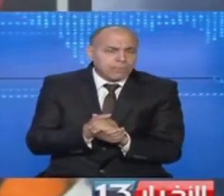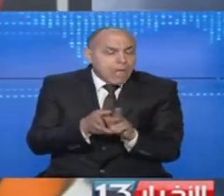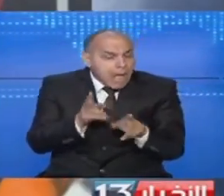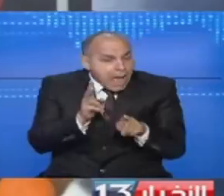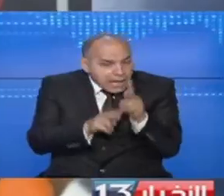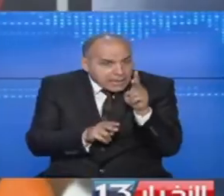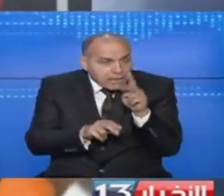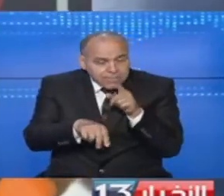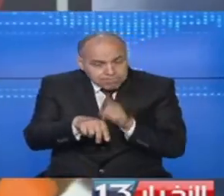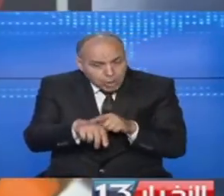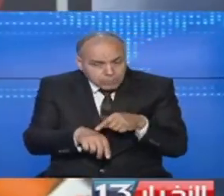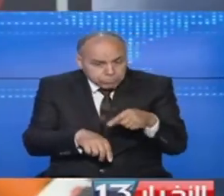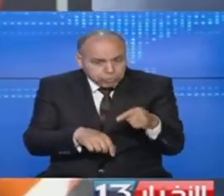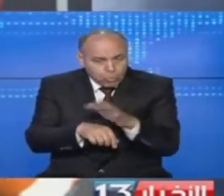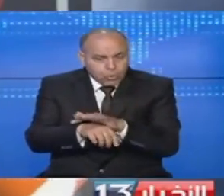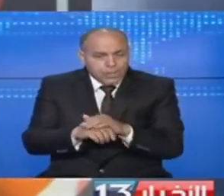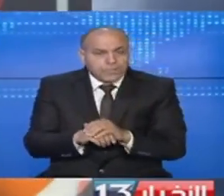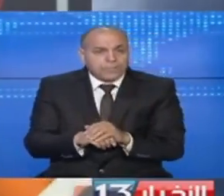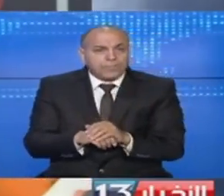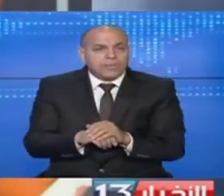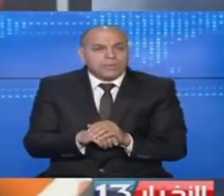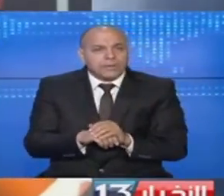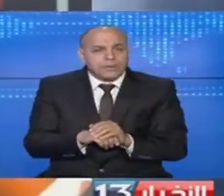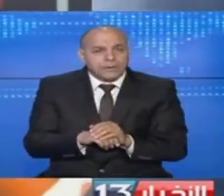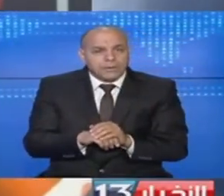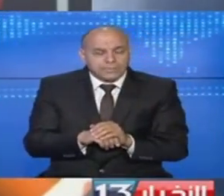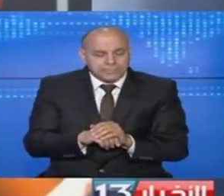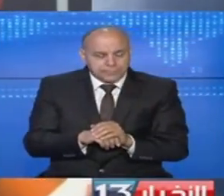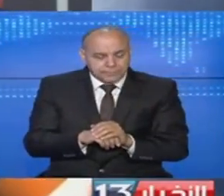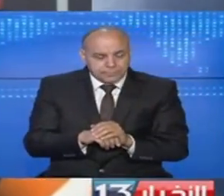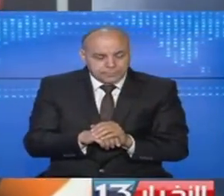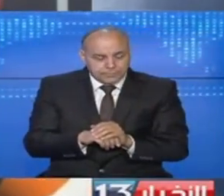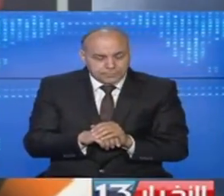اكثر خلال فترة الكورونا.